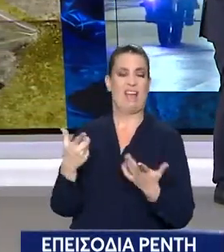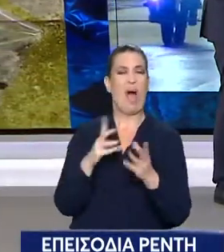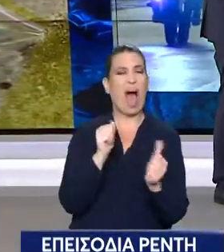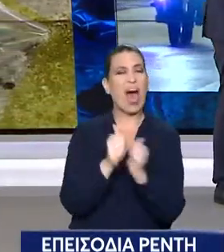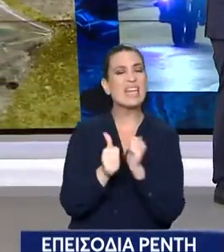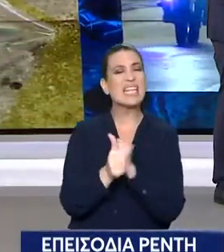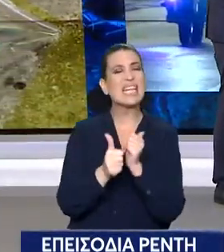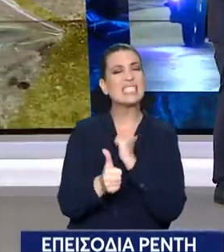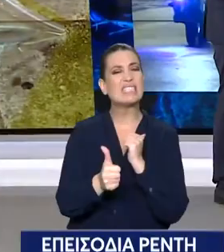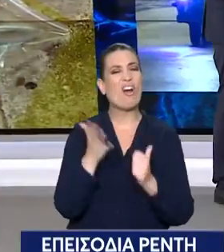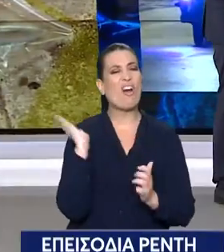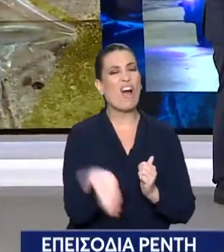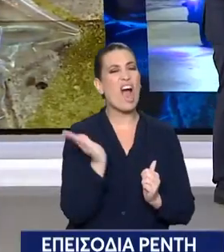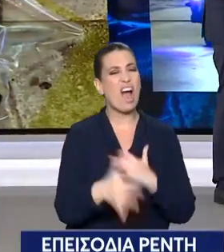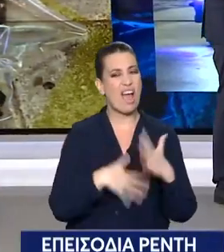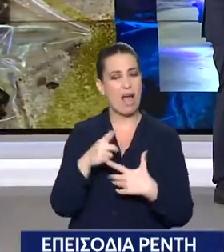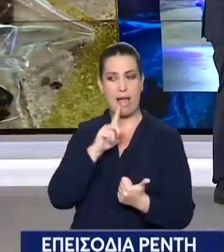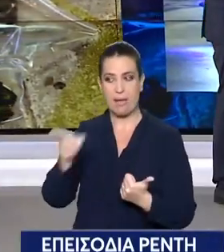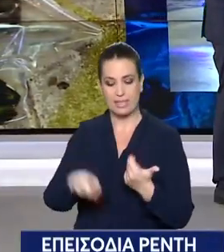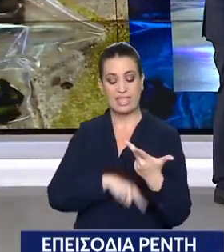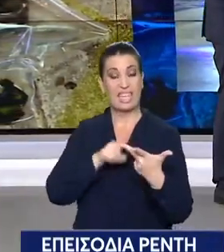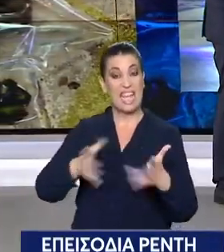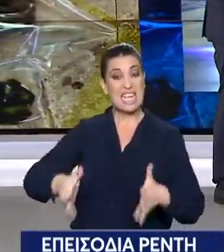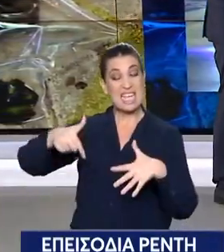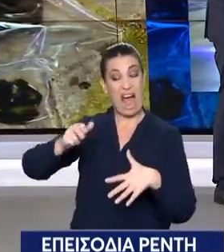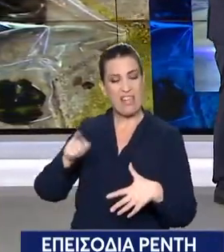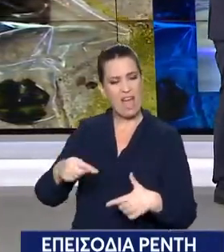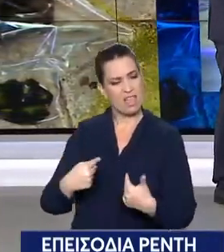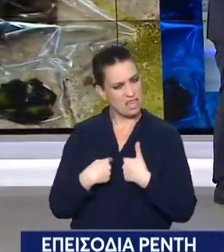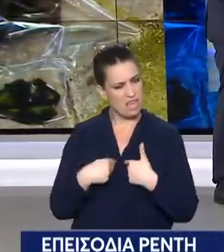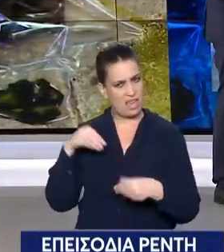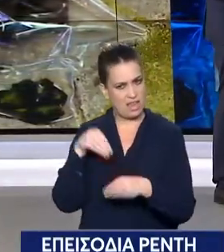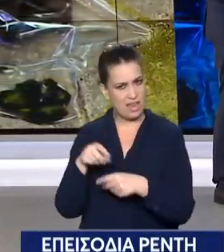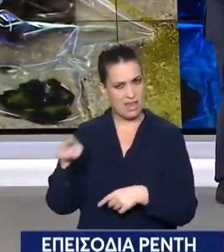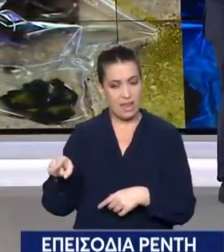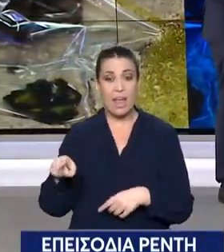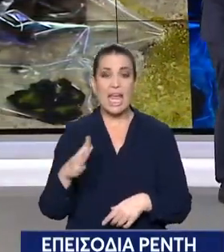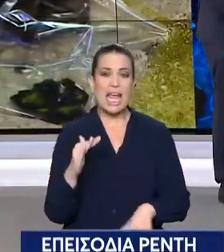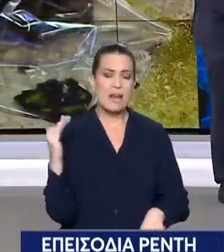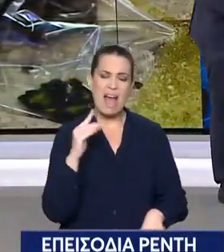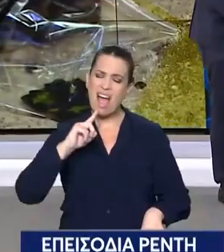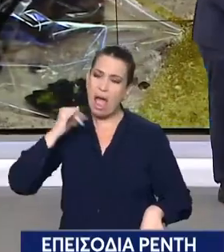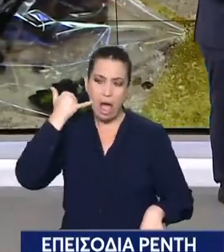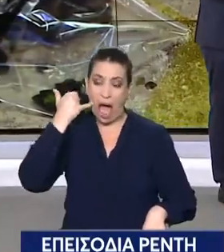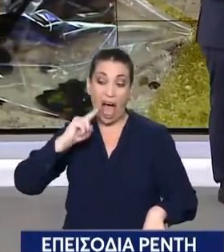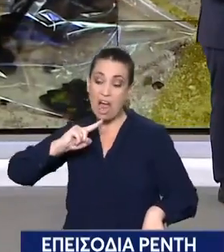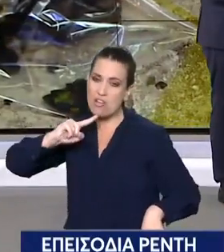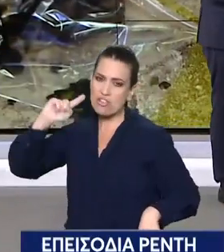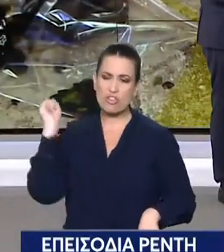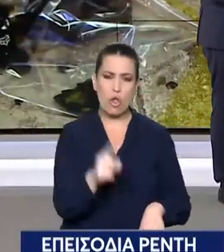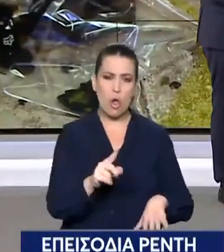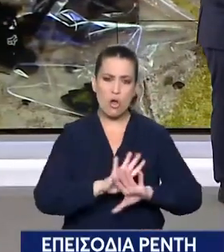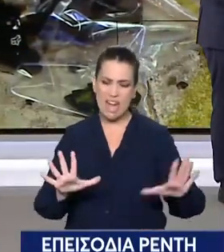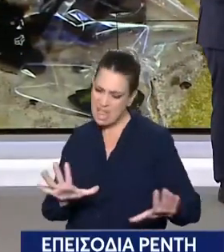Εγώ θυμάστε την προηγούμενη φορά με τους Κροάτες, ήμουν αυτός που έλεγα ότι όλα έγιναν λάθος. Αυτή τη στιγμή έτσι έπρεπε να